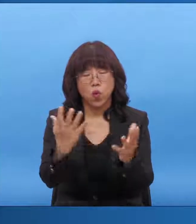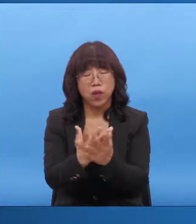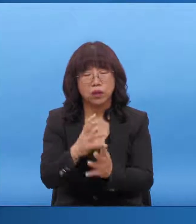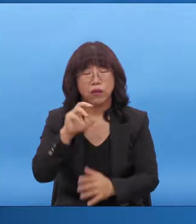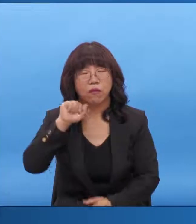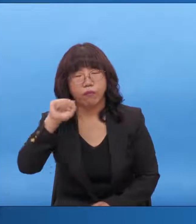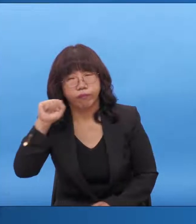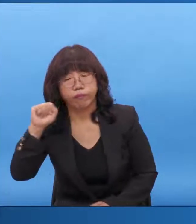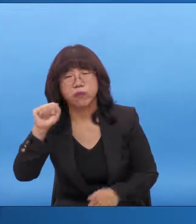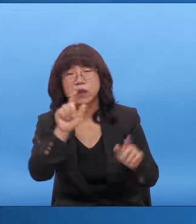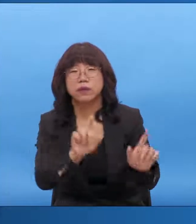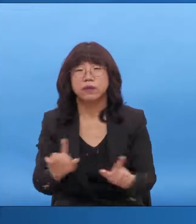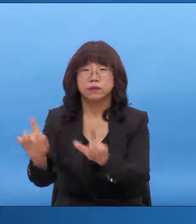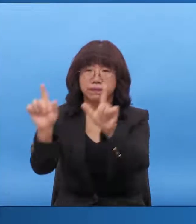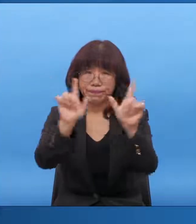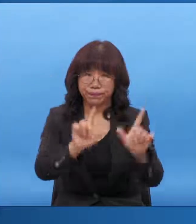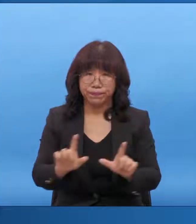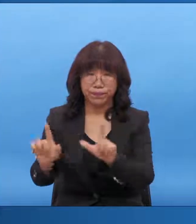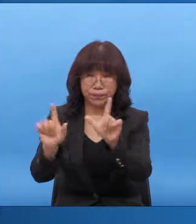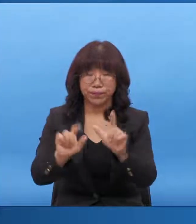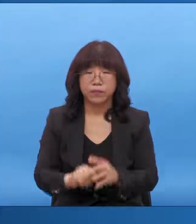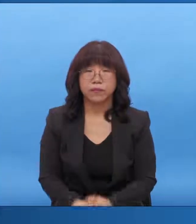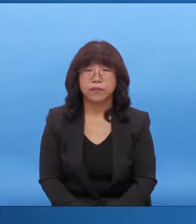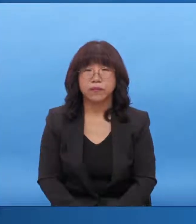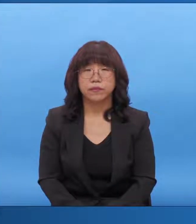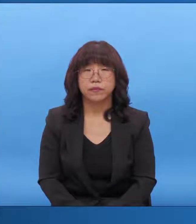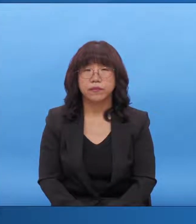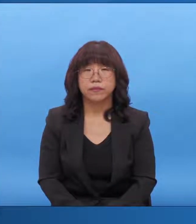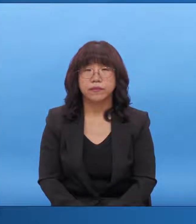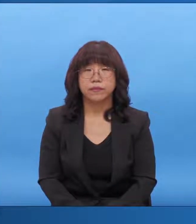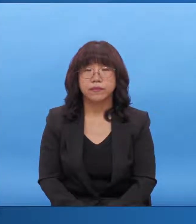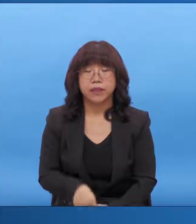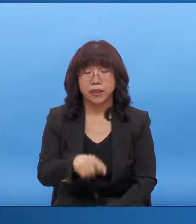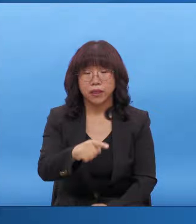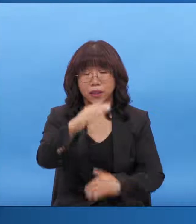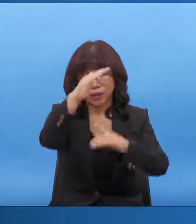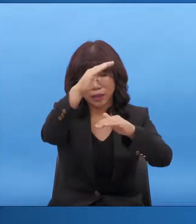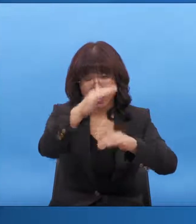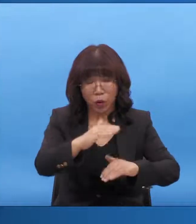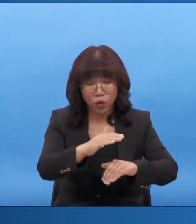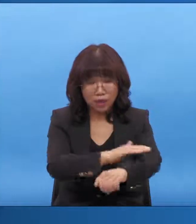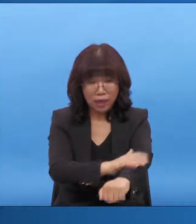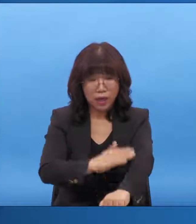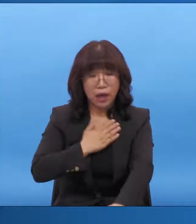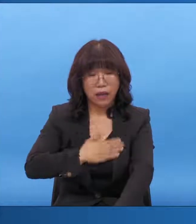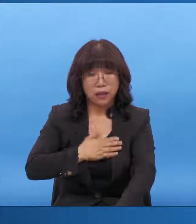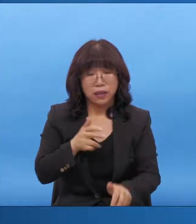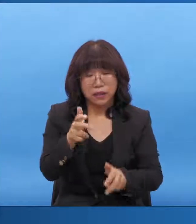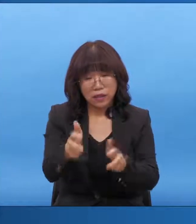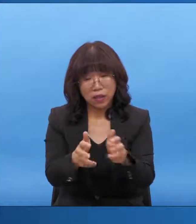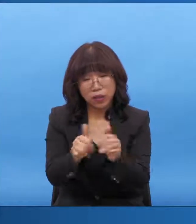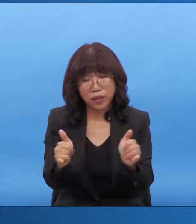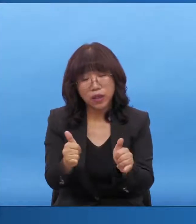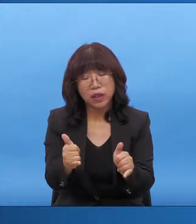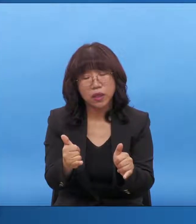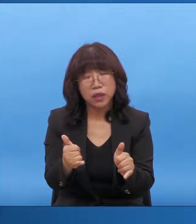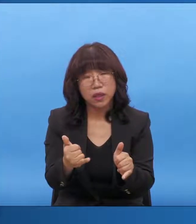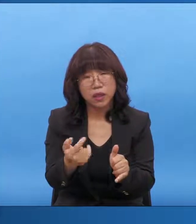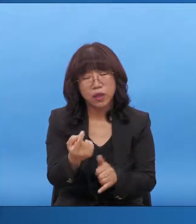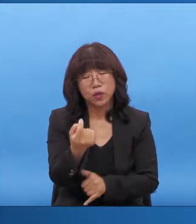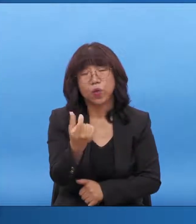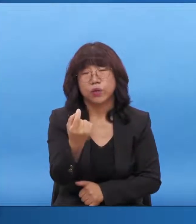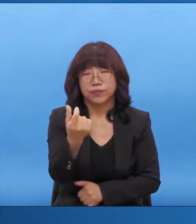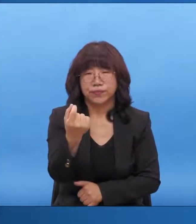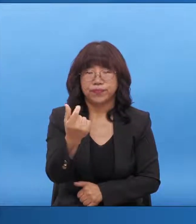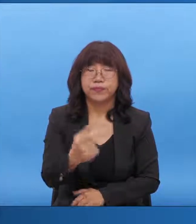And you'll be seized by that. 그래 이걸 알고 있는 산업인이 몇 명 되겠어요? And what about the business people understand this?